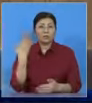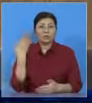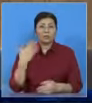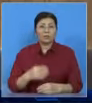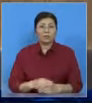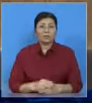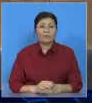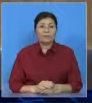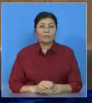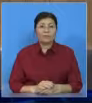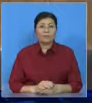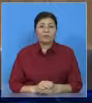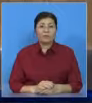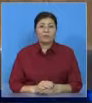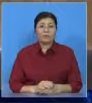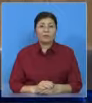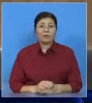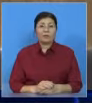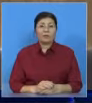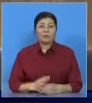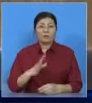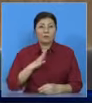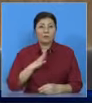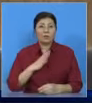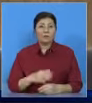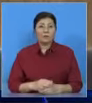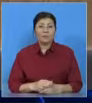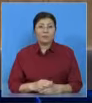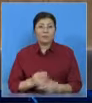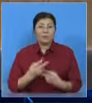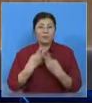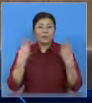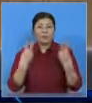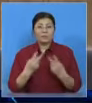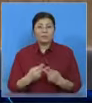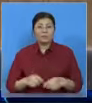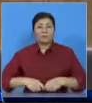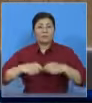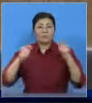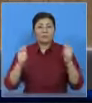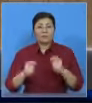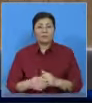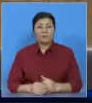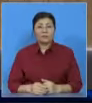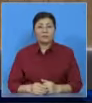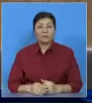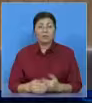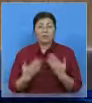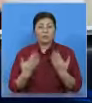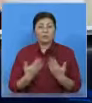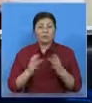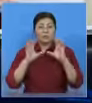в антикоррупционной стратегии были освещены и раскрыты в этой сегодняшней